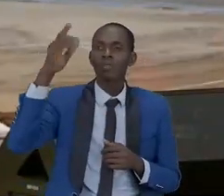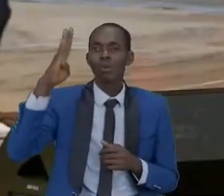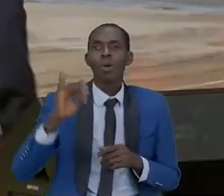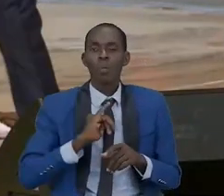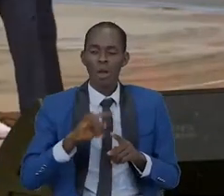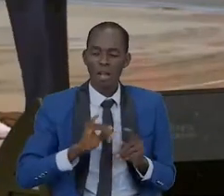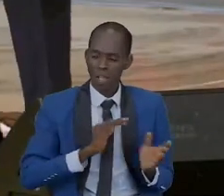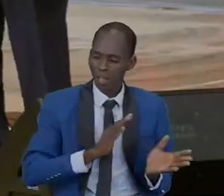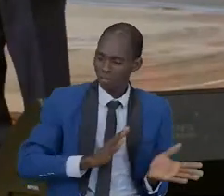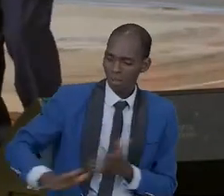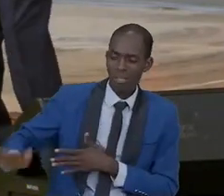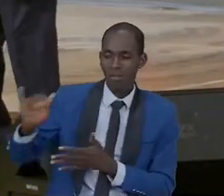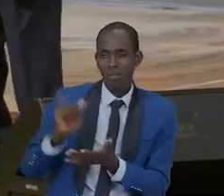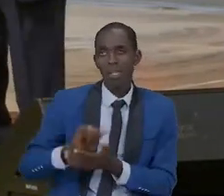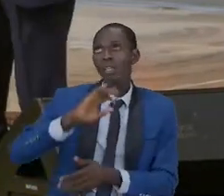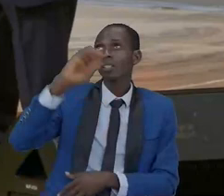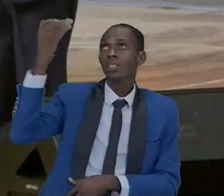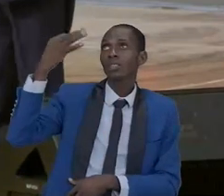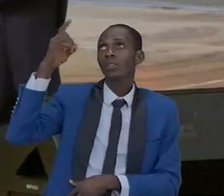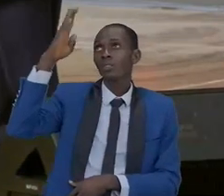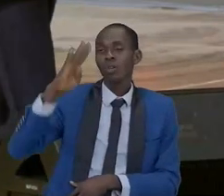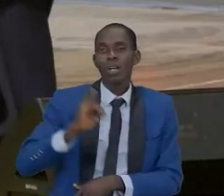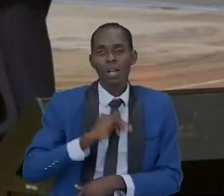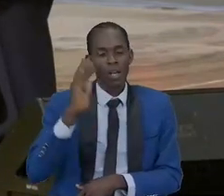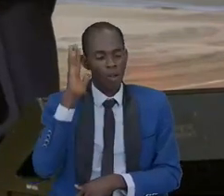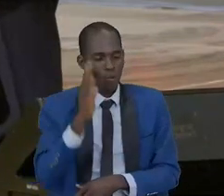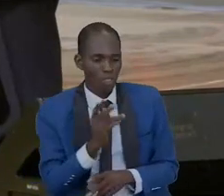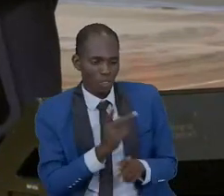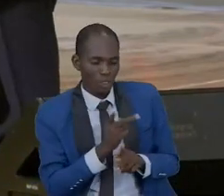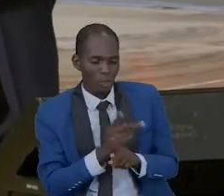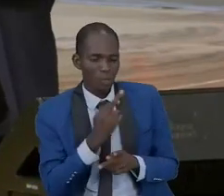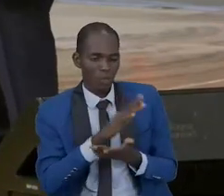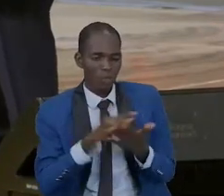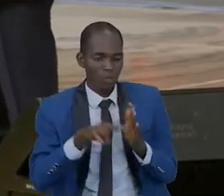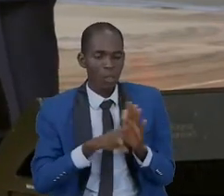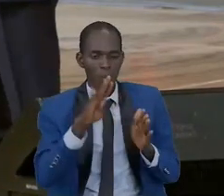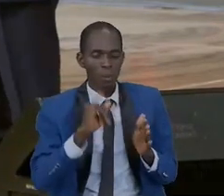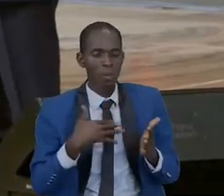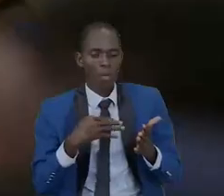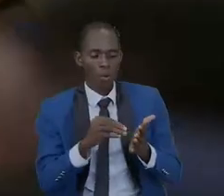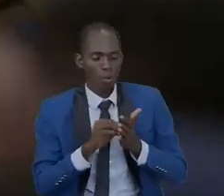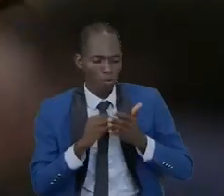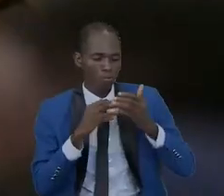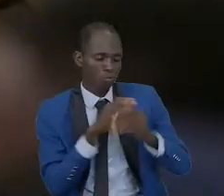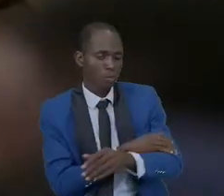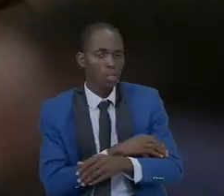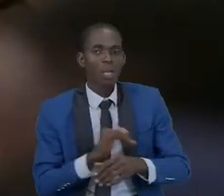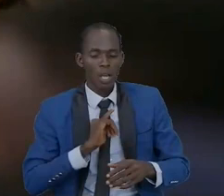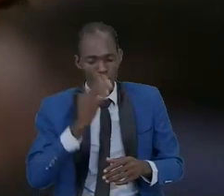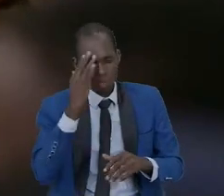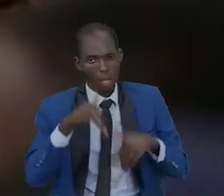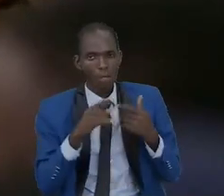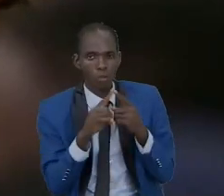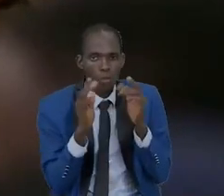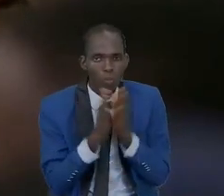de côté derrière moi maintenant j'aurai la justice par ma propre force j'aime pas bien de prier moi j'aime pas besoin de